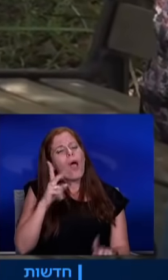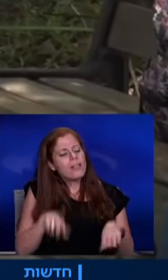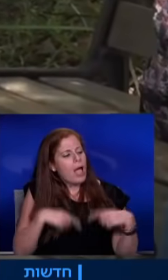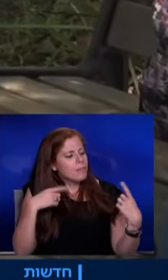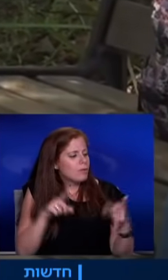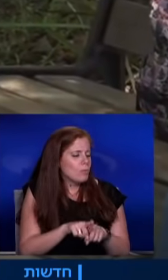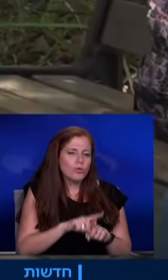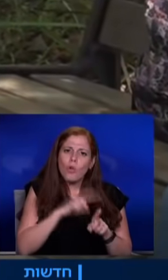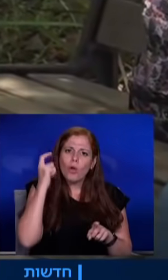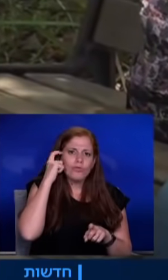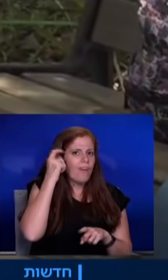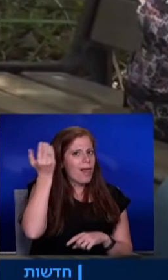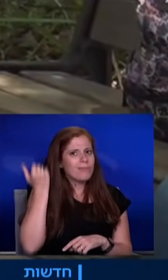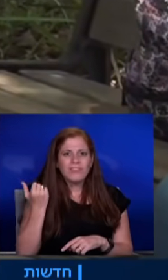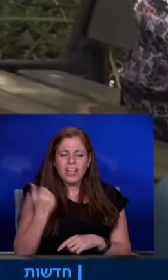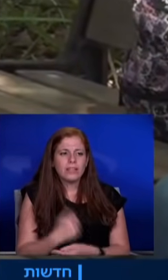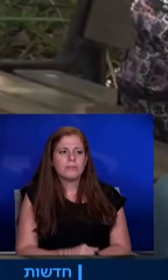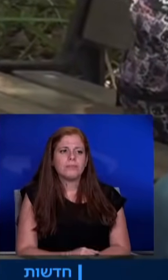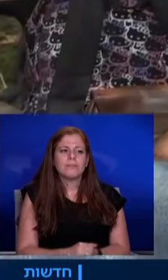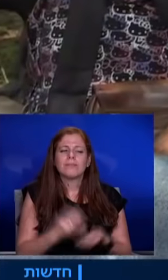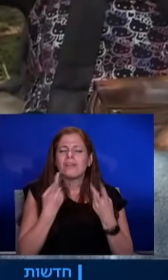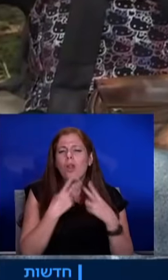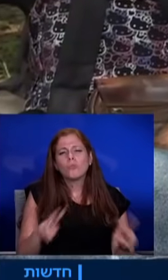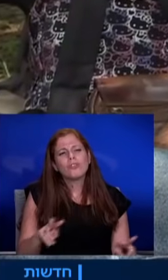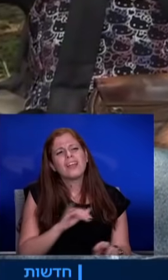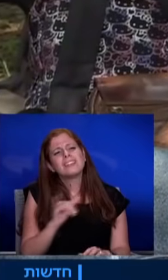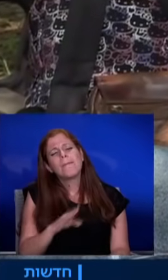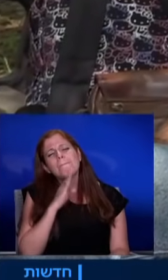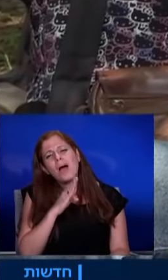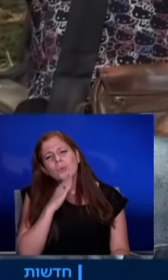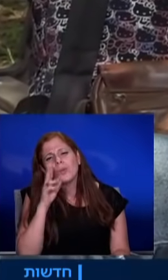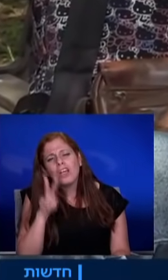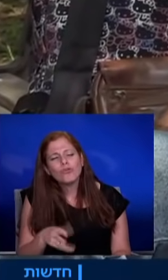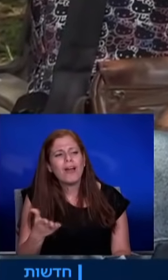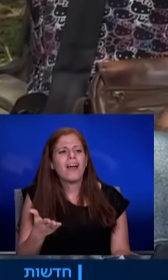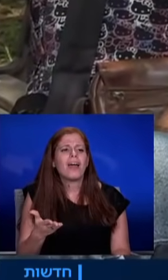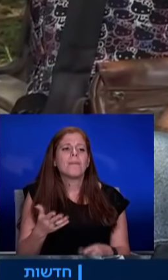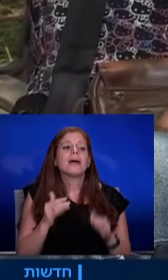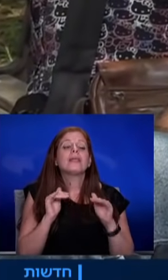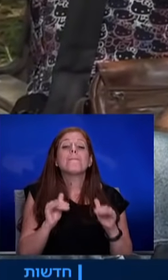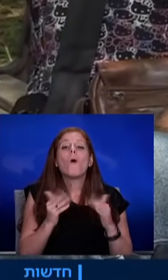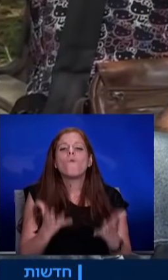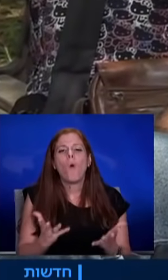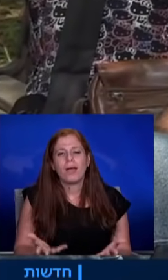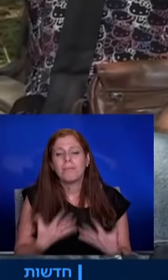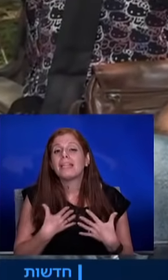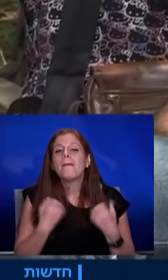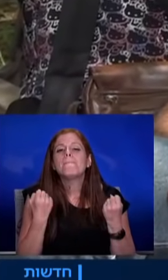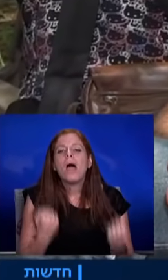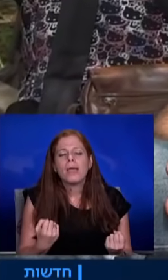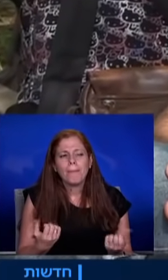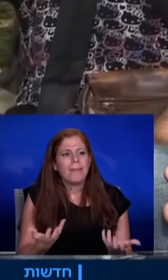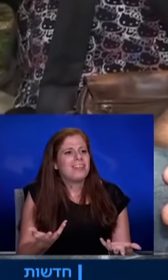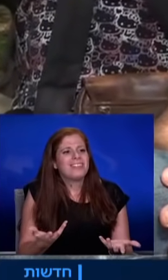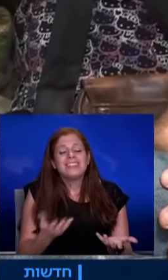ראתה אותם קודם לכן. לא משנה איזה בעיות יש לכם, אתם מבורכים, אתם בריאים,